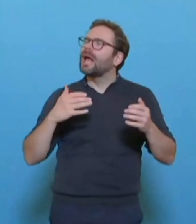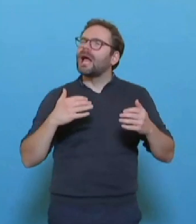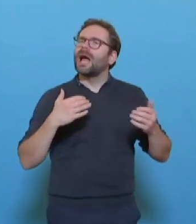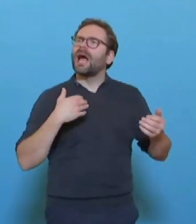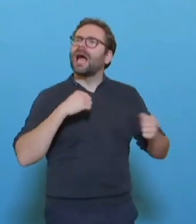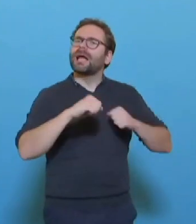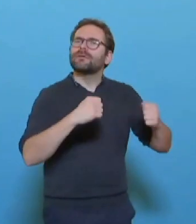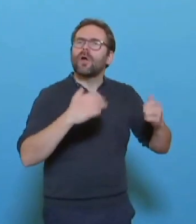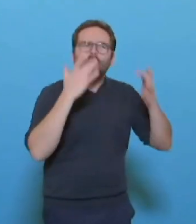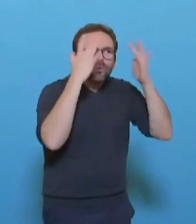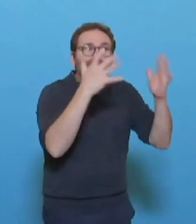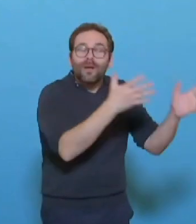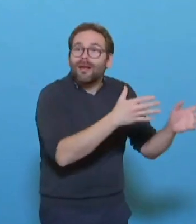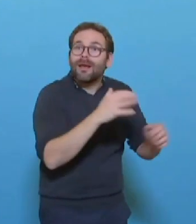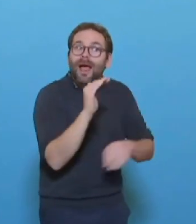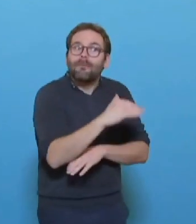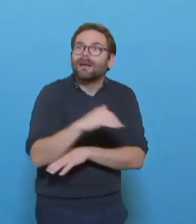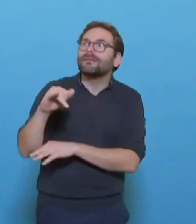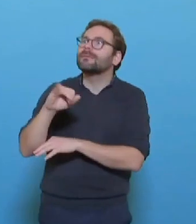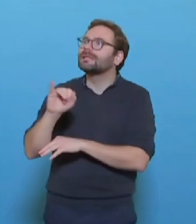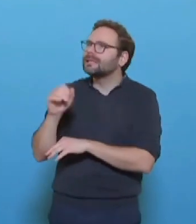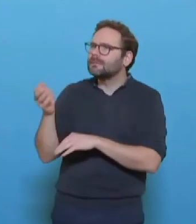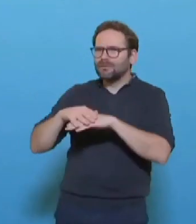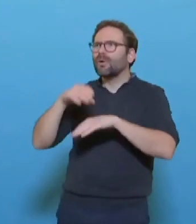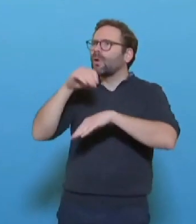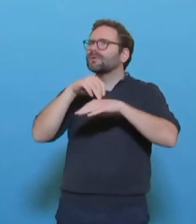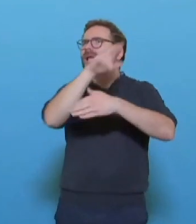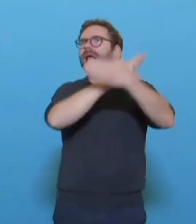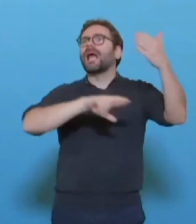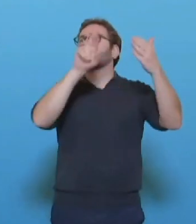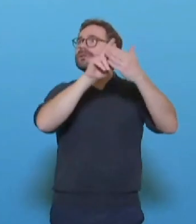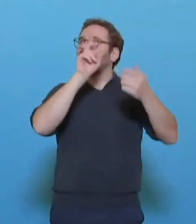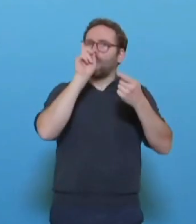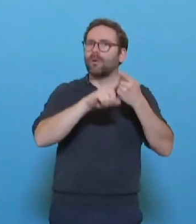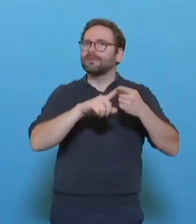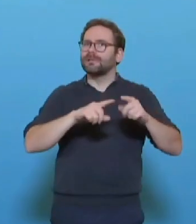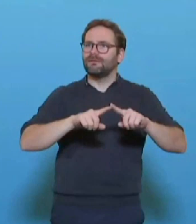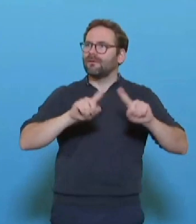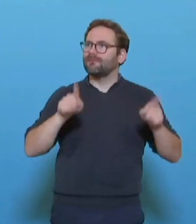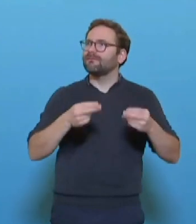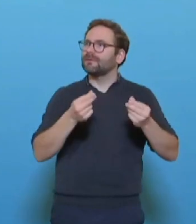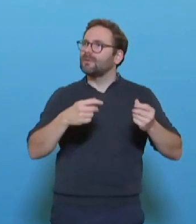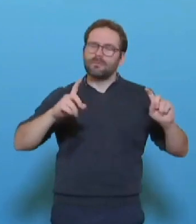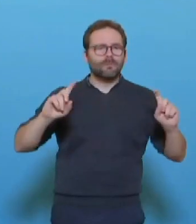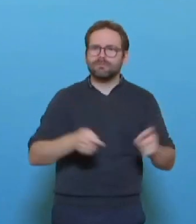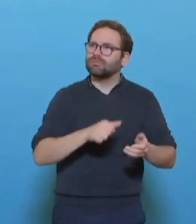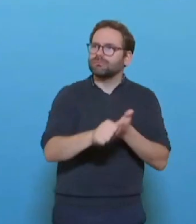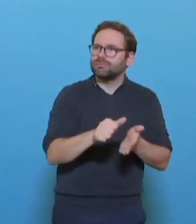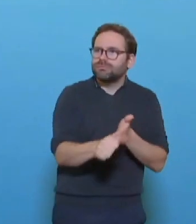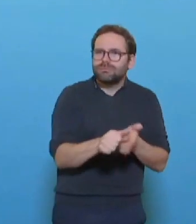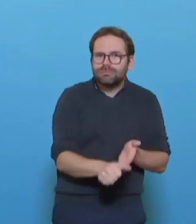après qu'il ait levé la main à toutes les décisions du Conseil régional qui ont supprimé, je le rappelle, 3,5